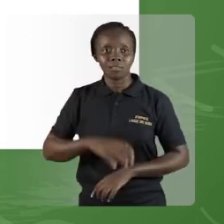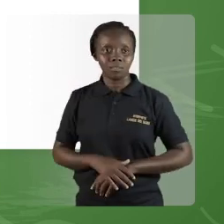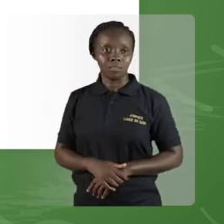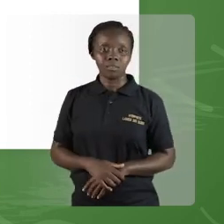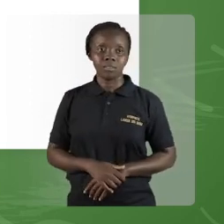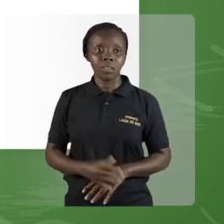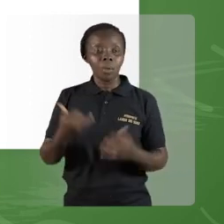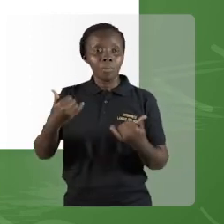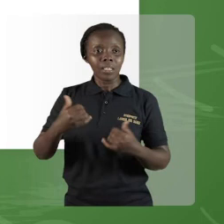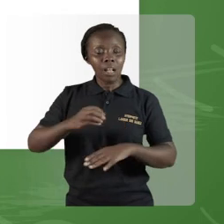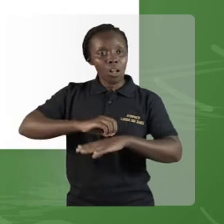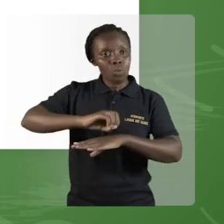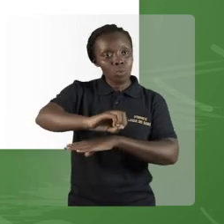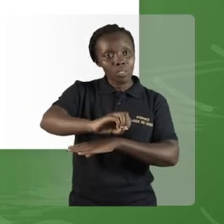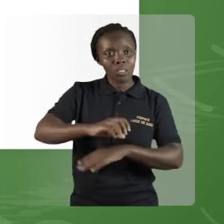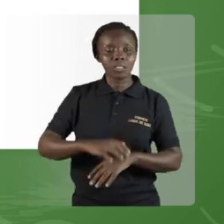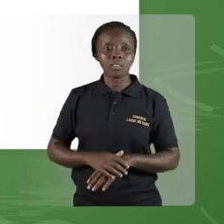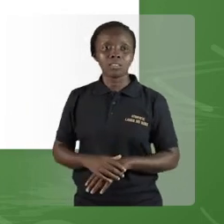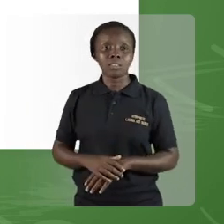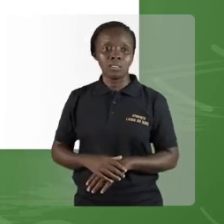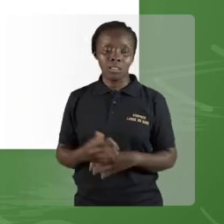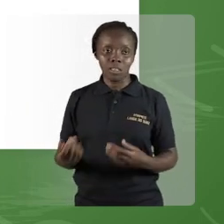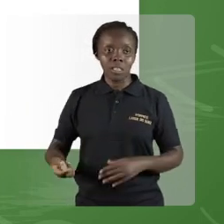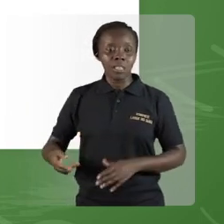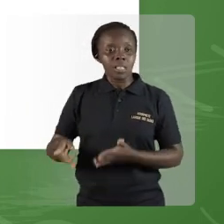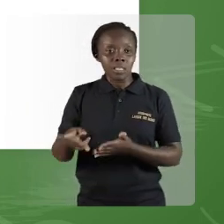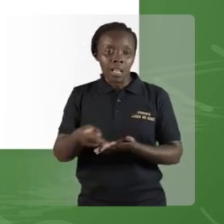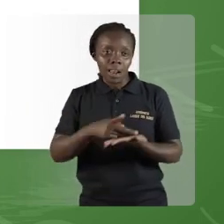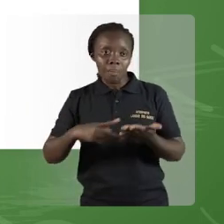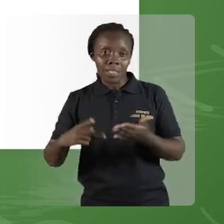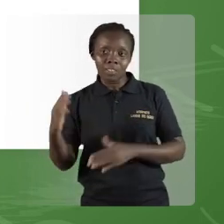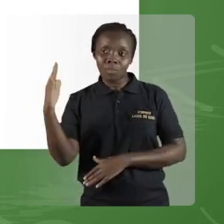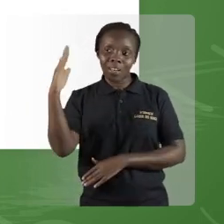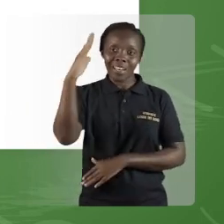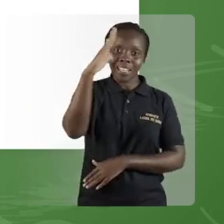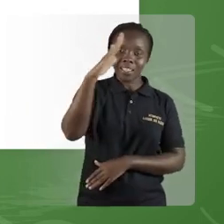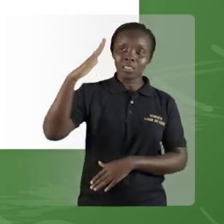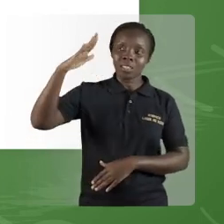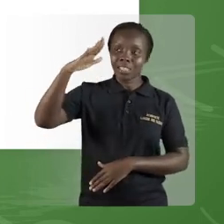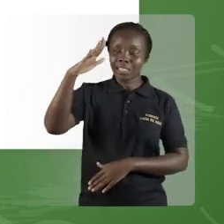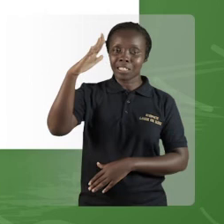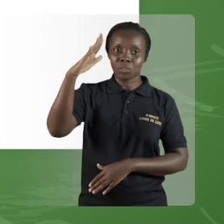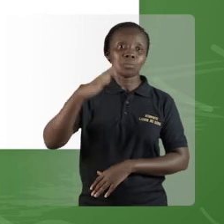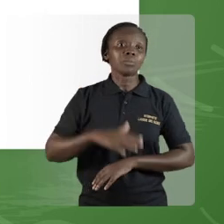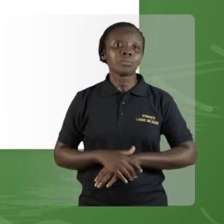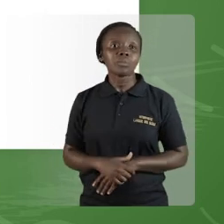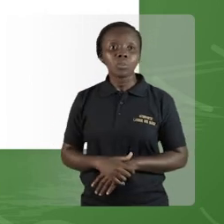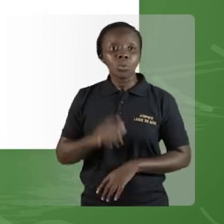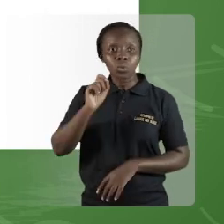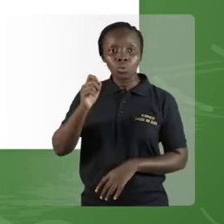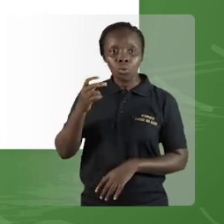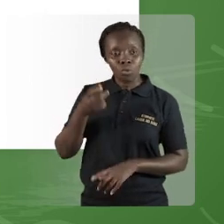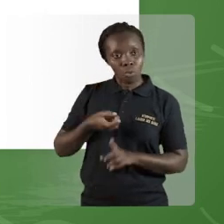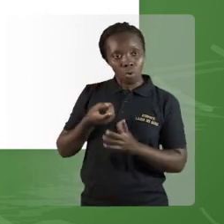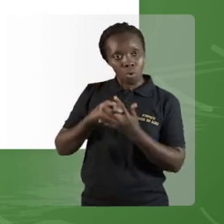Et le sens, c'est du côté de l'inclinaison. Alors, nous représentons la force F, la force de Laplace, à partir du point